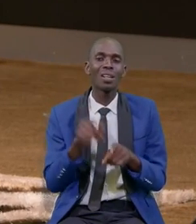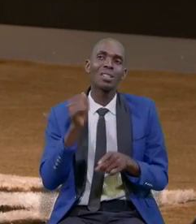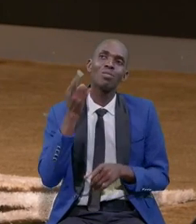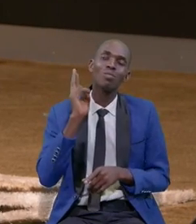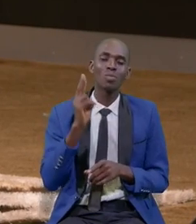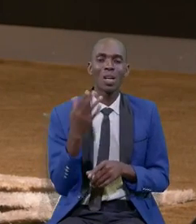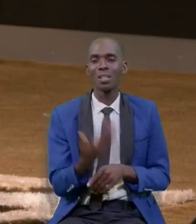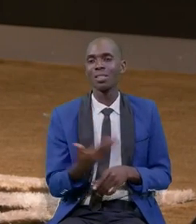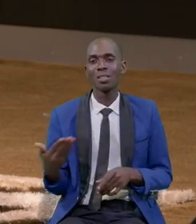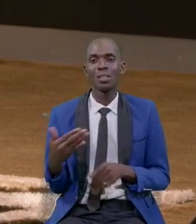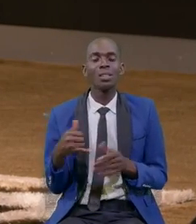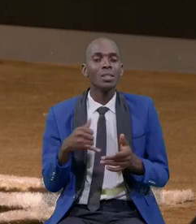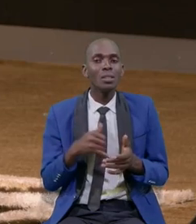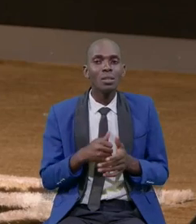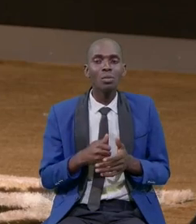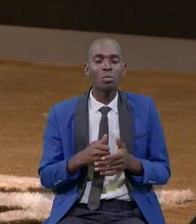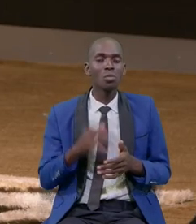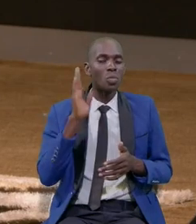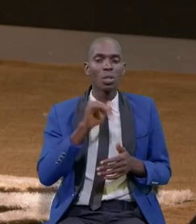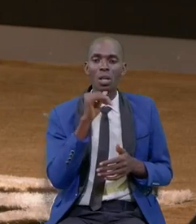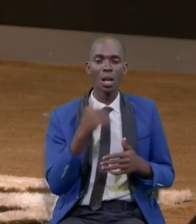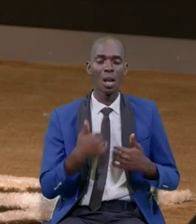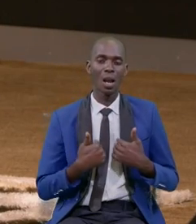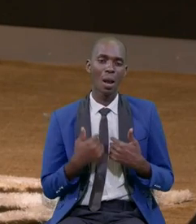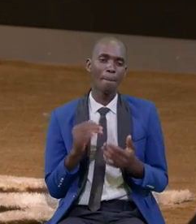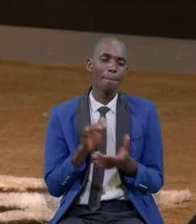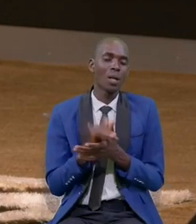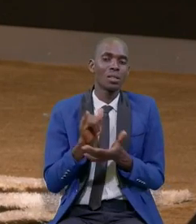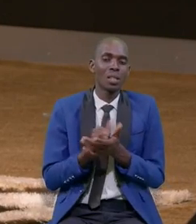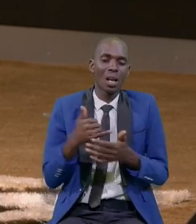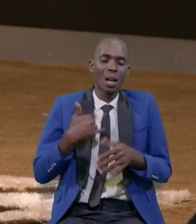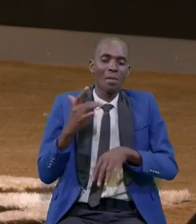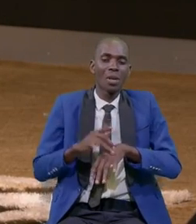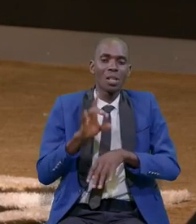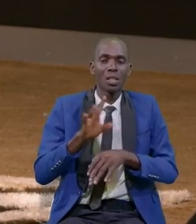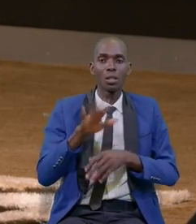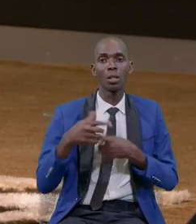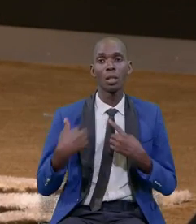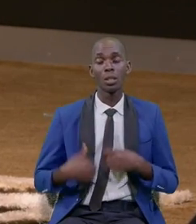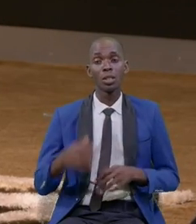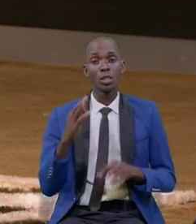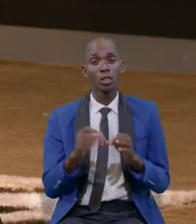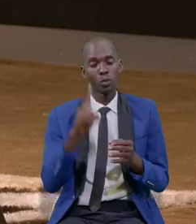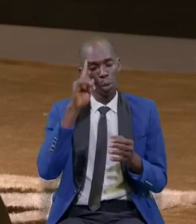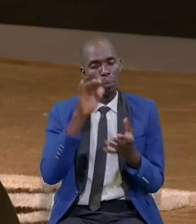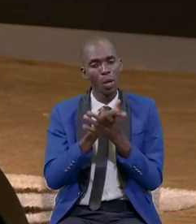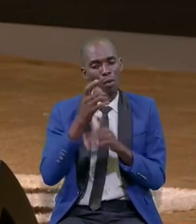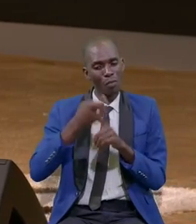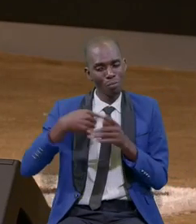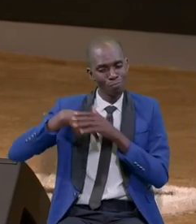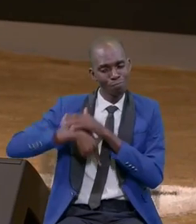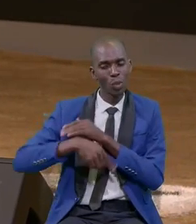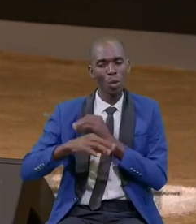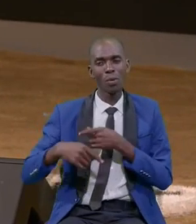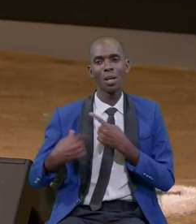historique. Ce n'est pas que je crois qui affecte votre cœur. Et si vous croyez de tout votre cœur, de tout